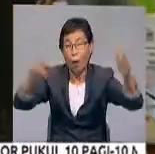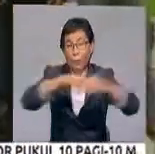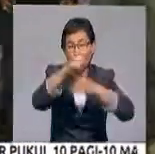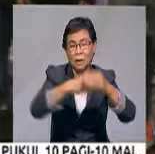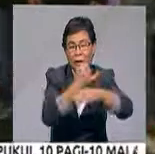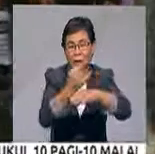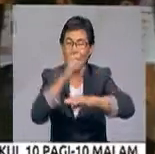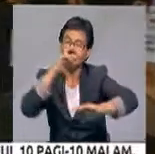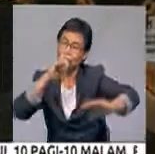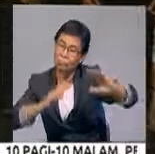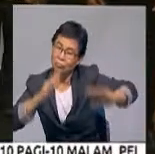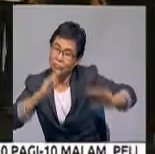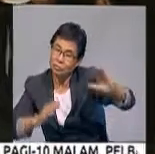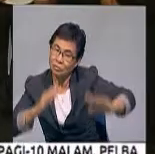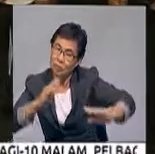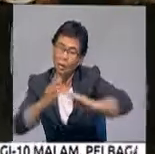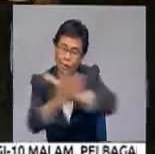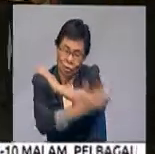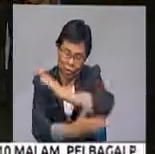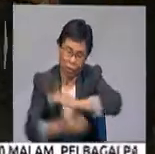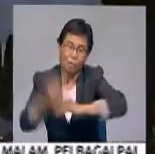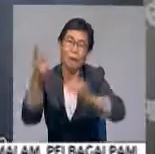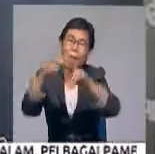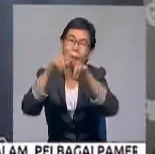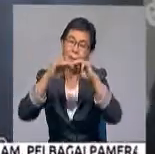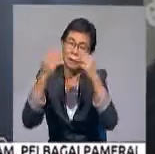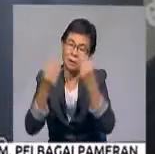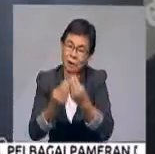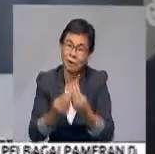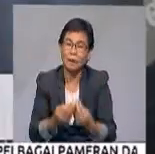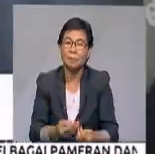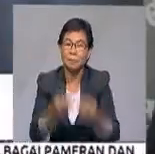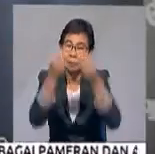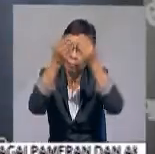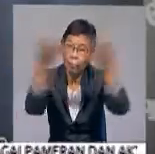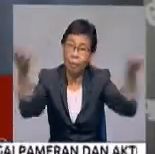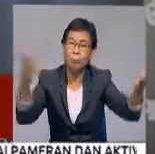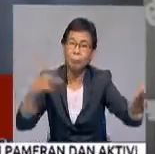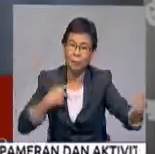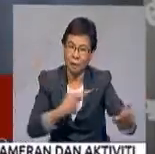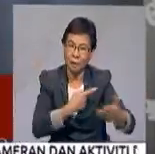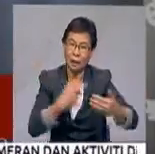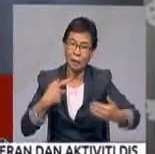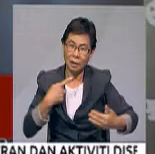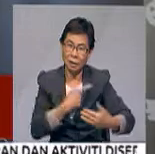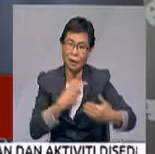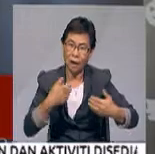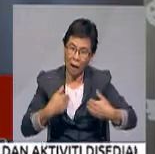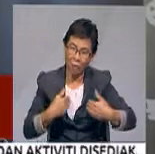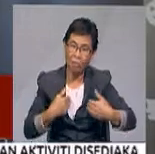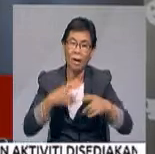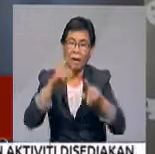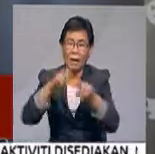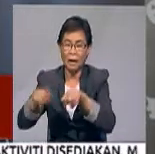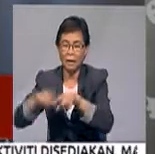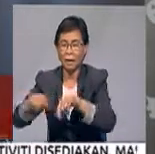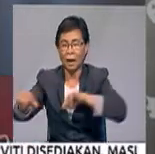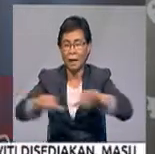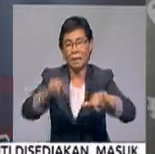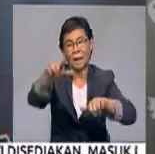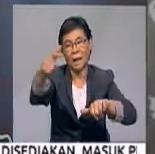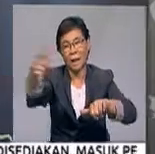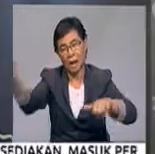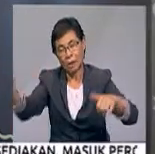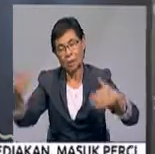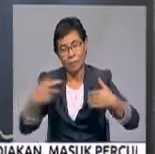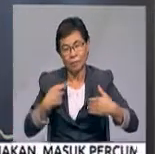industri animasi dan kartun negara kepada masyarakat. So kita juga ada pelbagai juga aktiviti sampingan di mana dalam tu